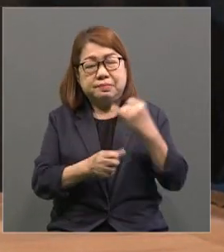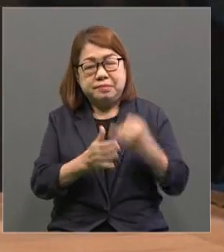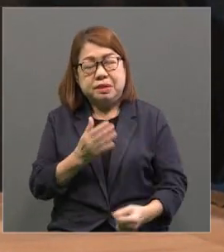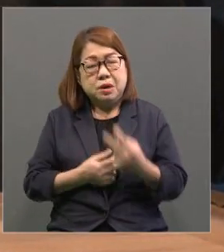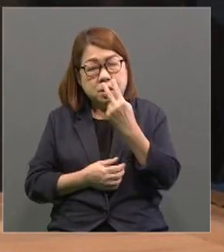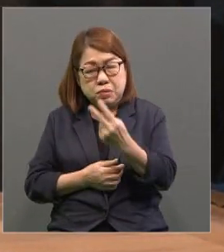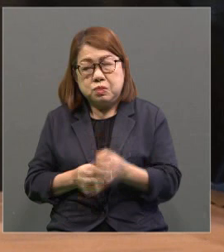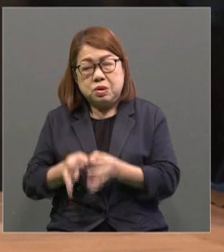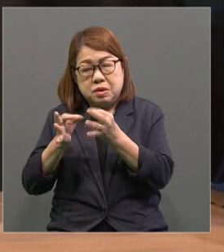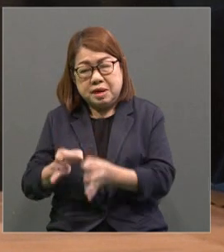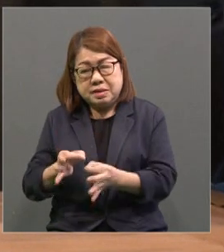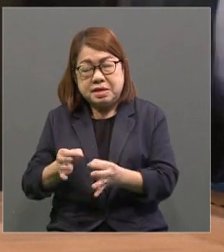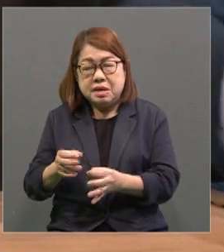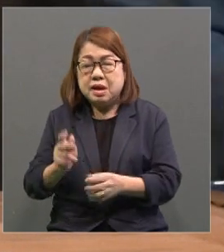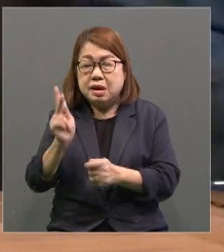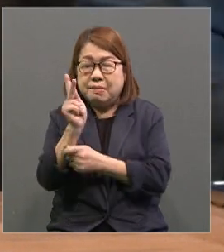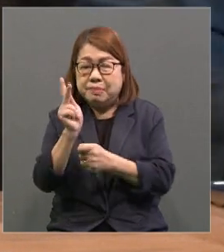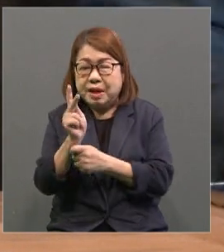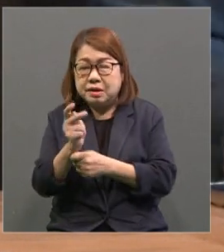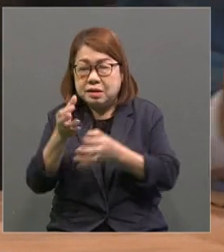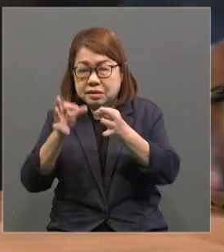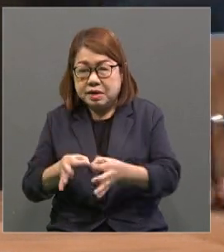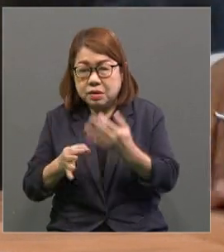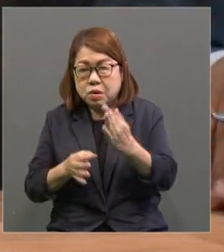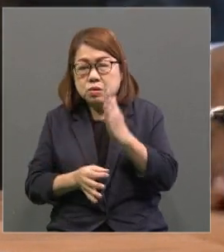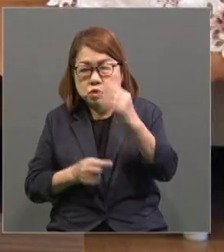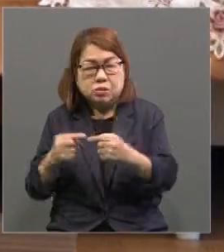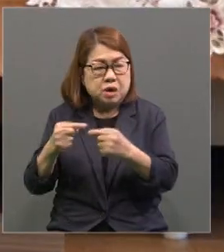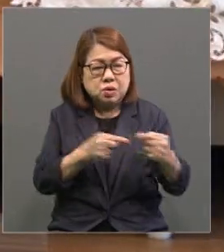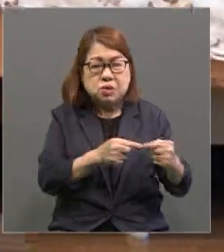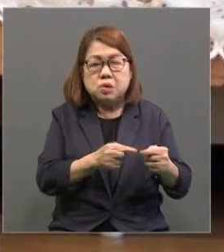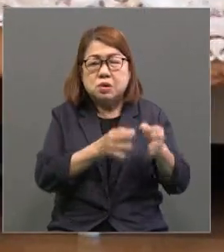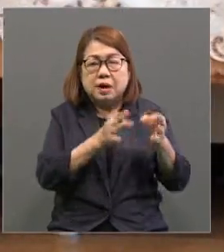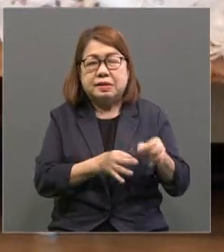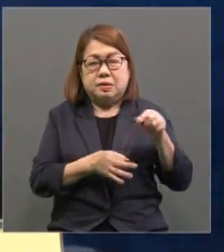ลงโทษกำนันนกก่อนอัยการก็จะขอให้ศาลนั้นนับโทษต่อกันค่ะ